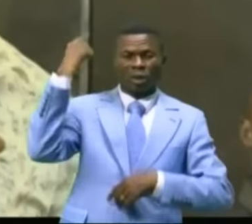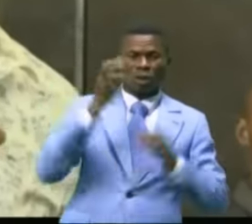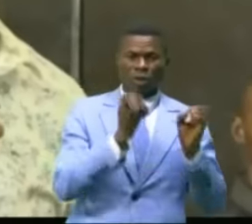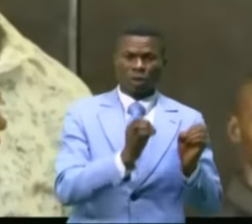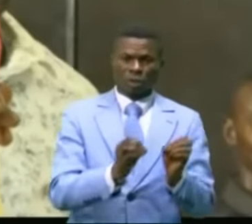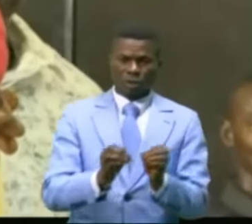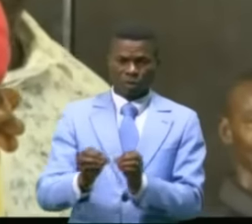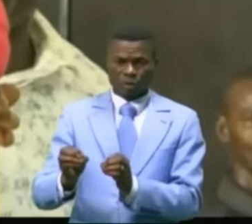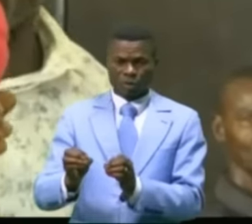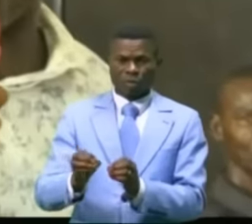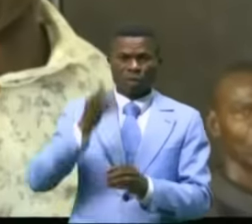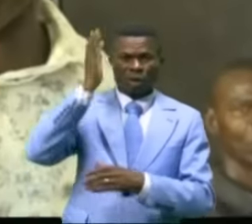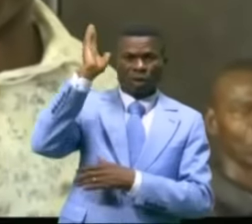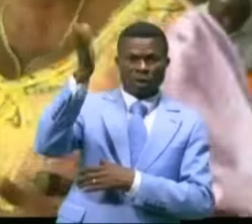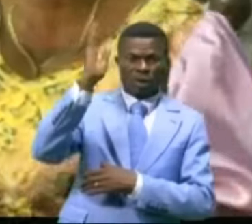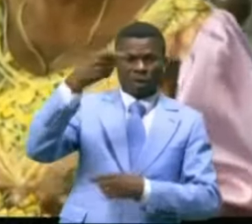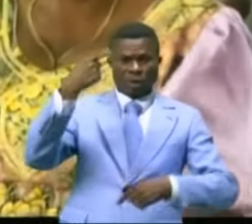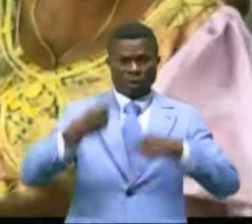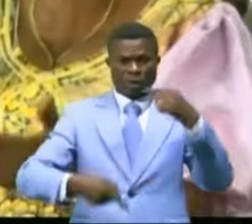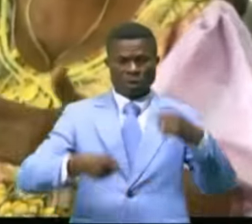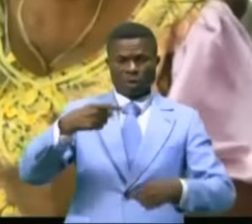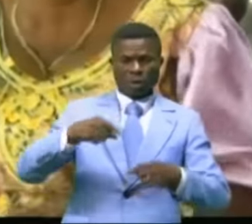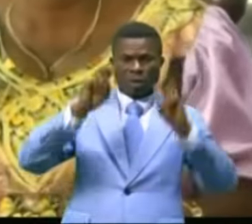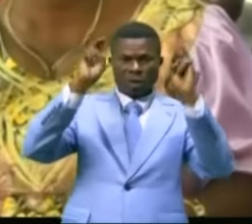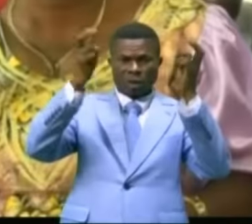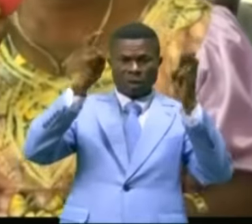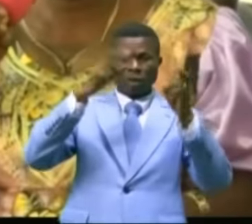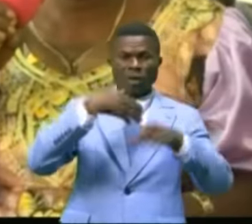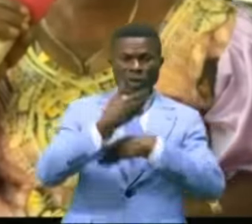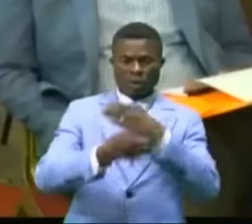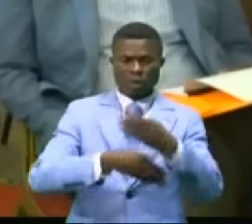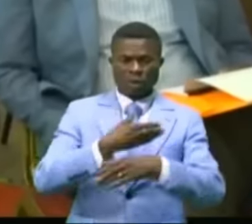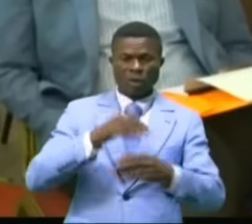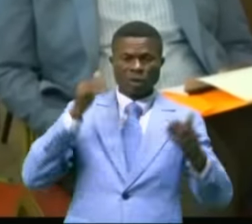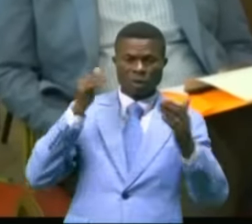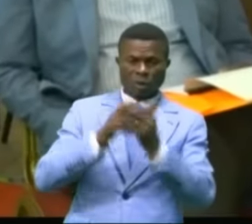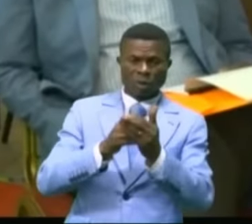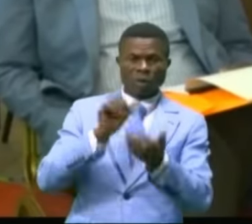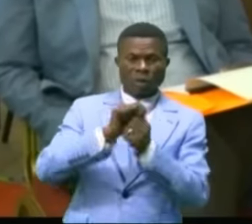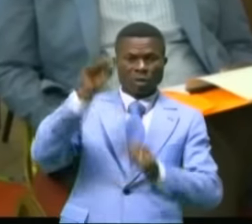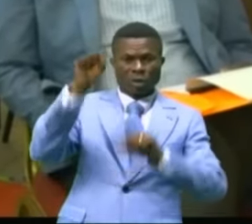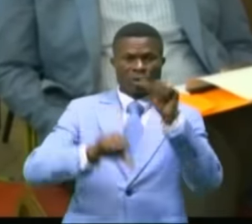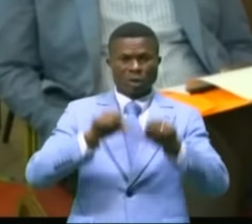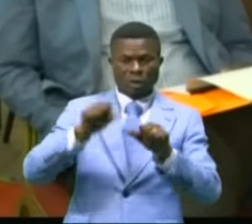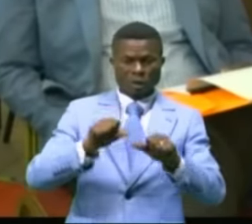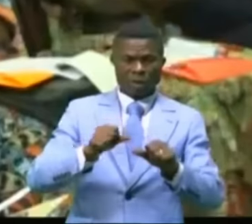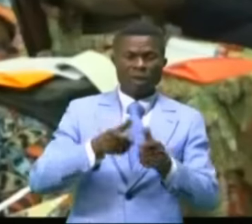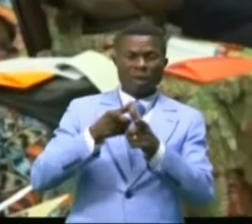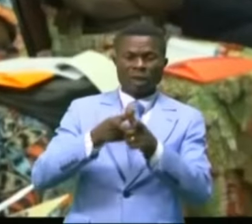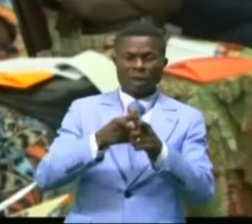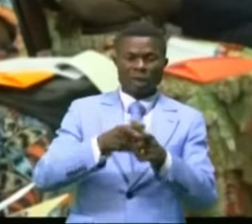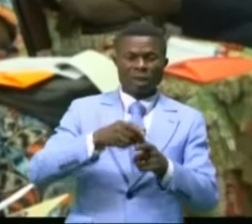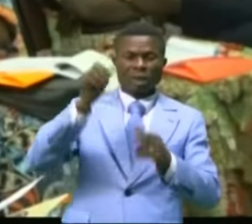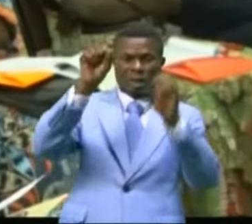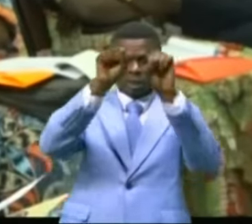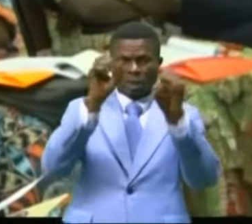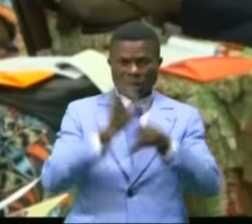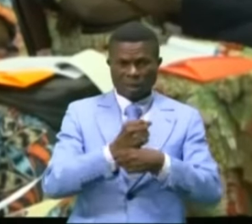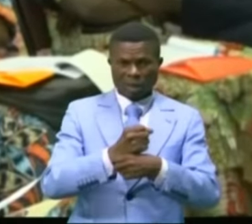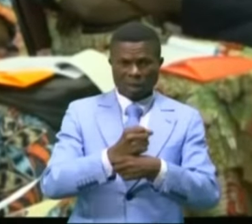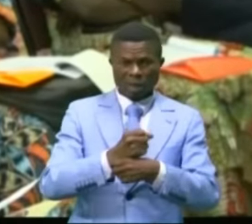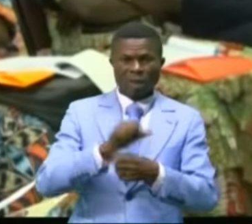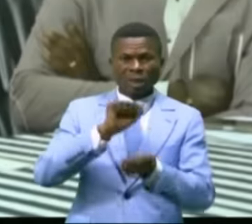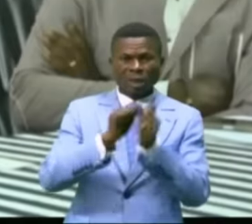organisé une conférence au débat sous le thème « Agissons contre les méfaits des pesticides synthèse et optons pour